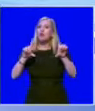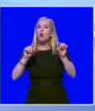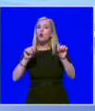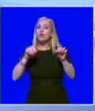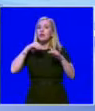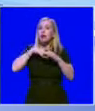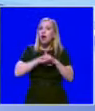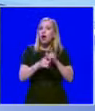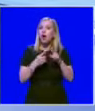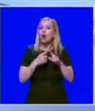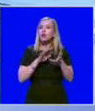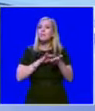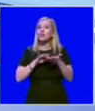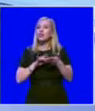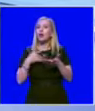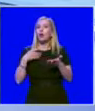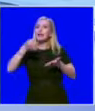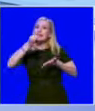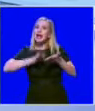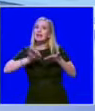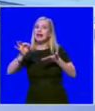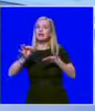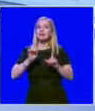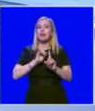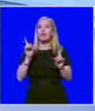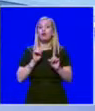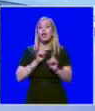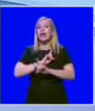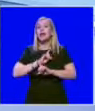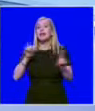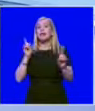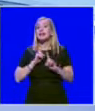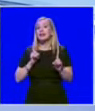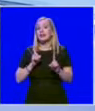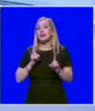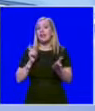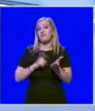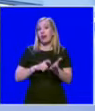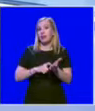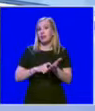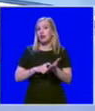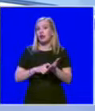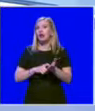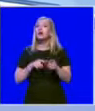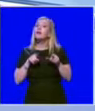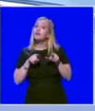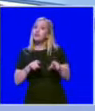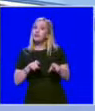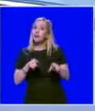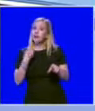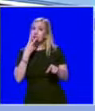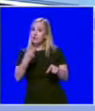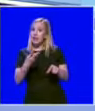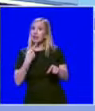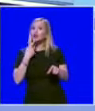е издадена от машина и надраскана по някакъв начин, да бъде невалидна. От презумпцията, водим се от презумпцията, че вие сте видяла